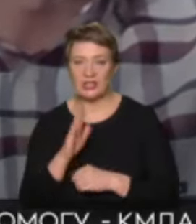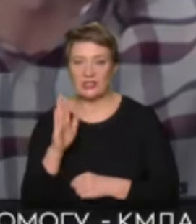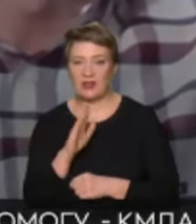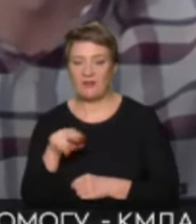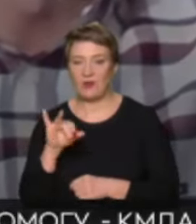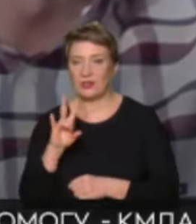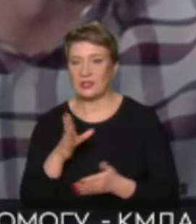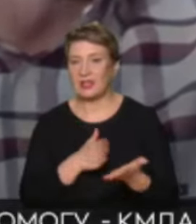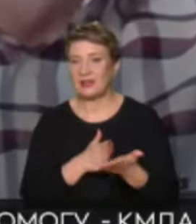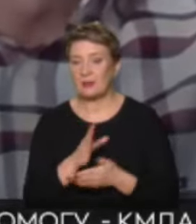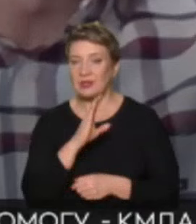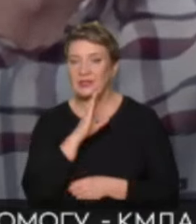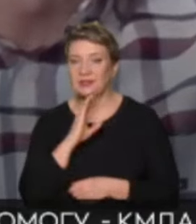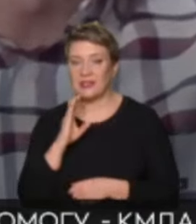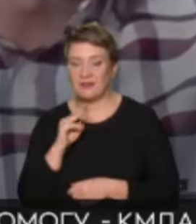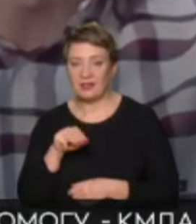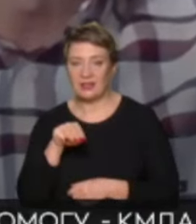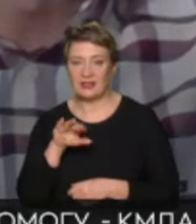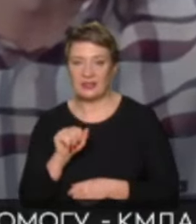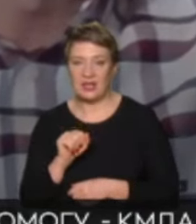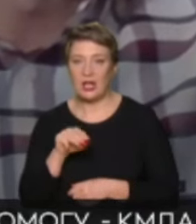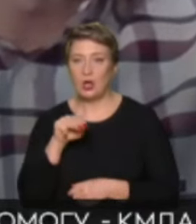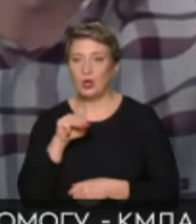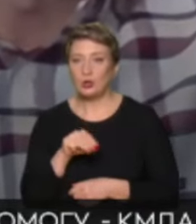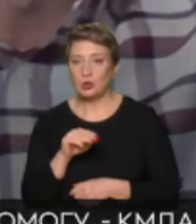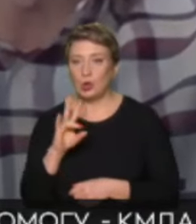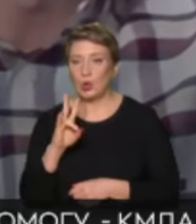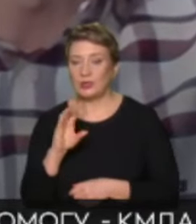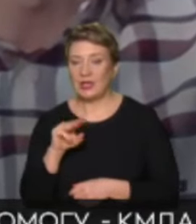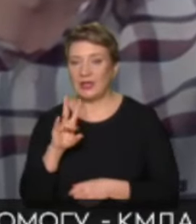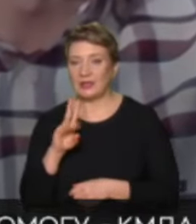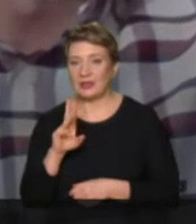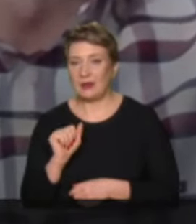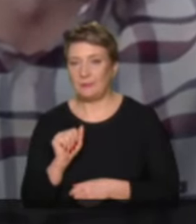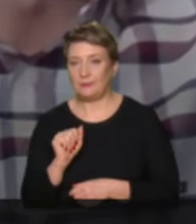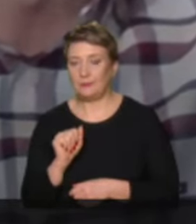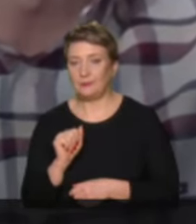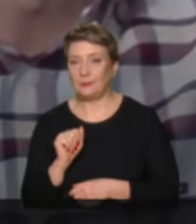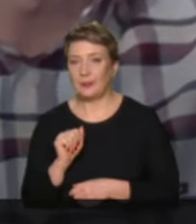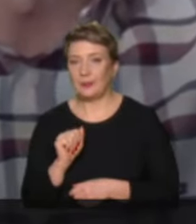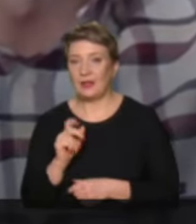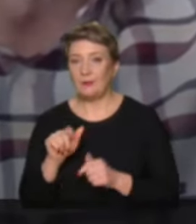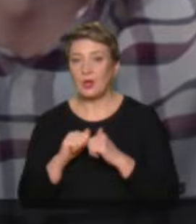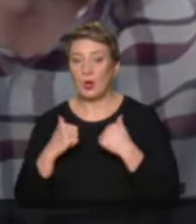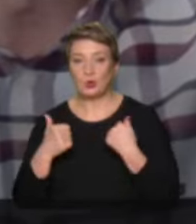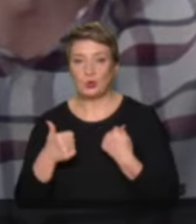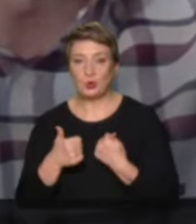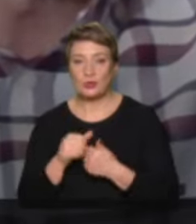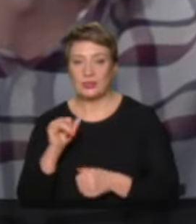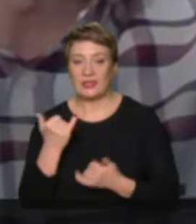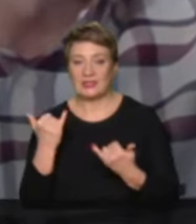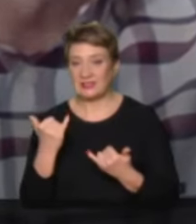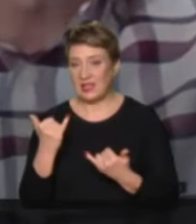та Тоненьке. Тобто для них була основна бойова задача – це оточення Авдіївки. Зараз вони від неї відмовляються